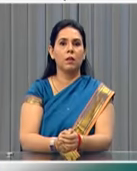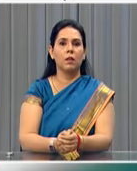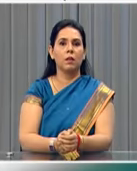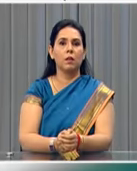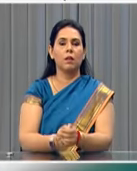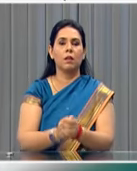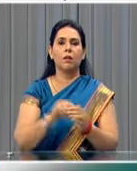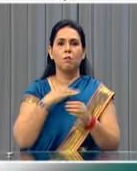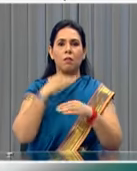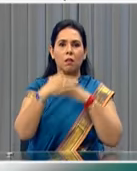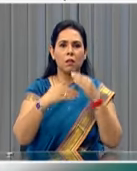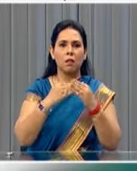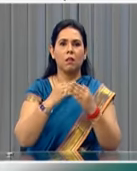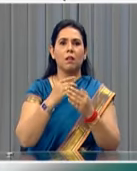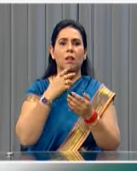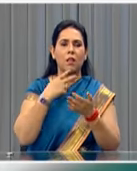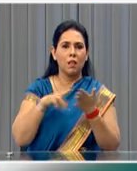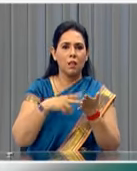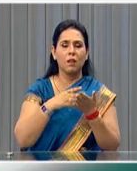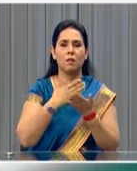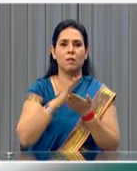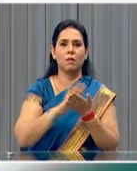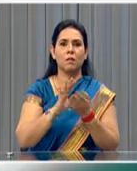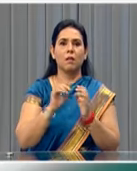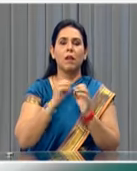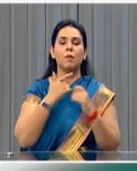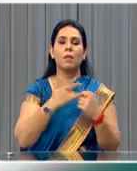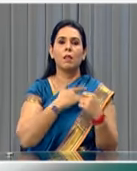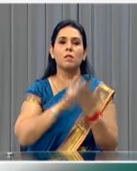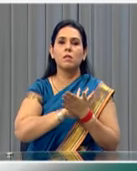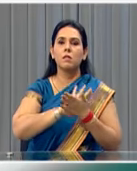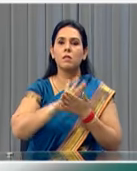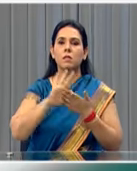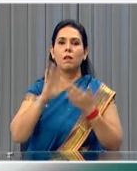कोई लाग लपेट के बिना खुले मन से